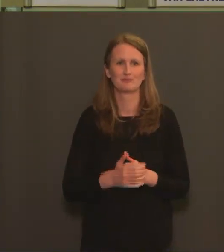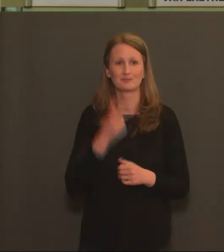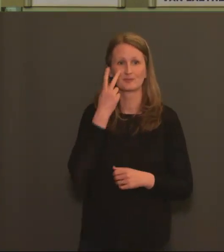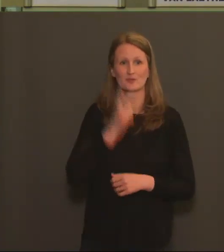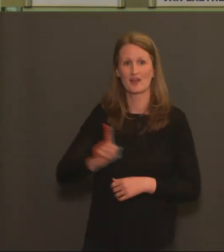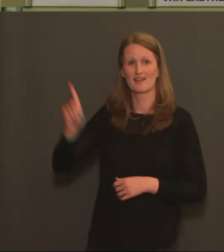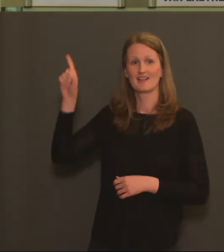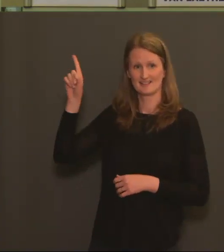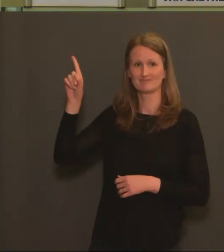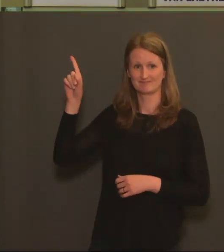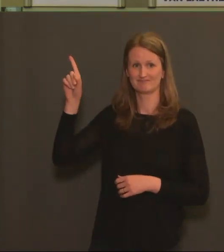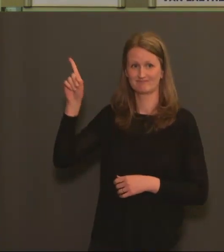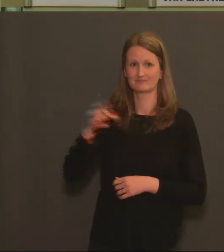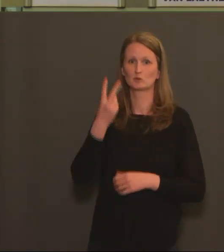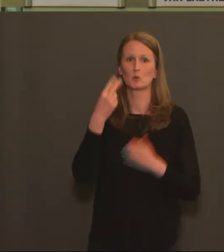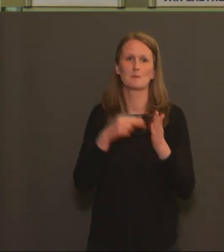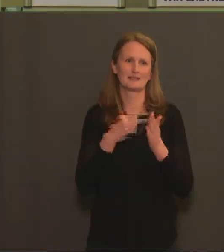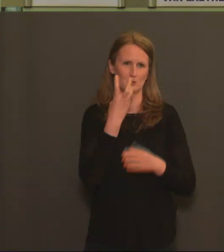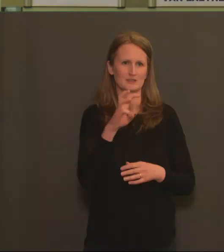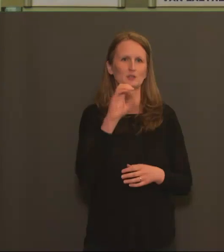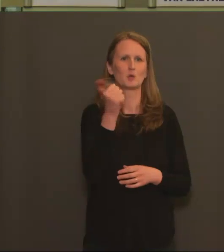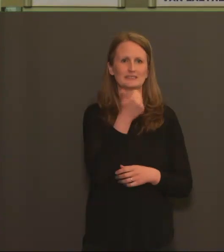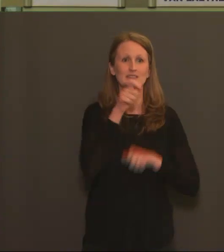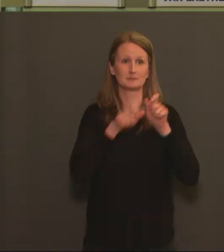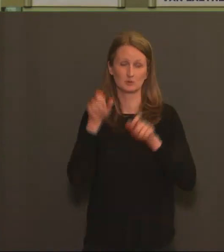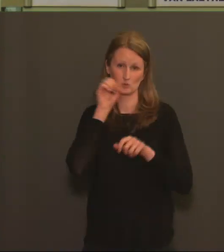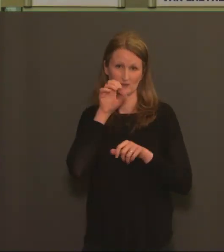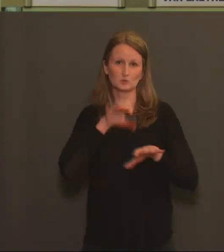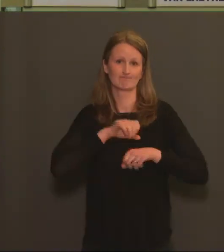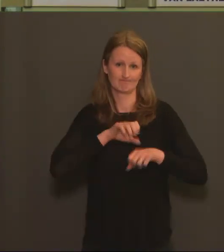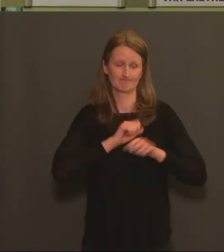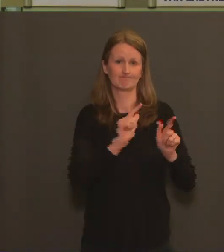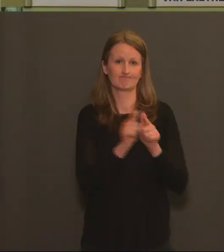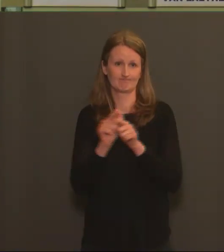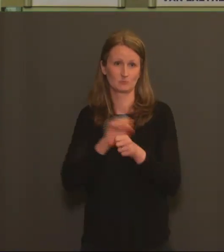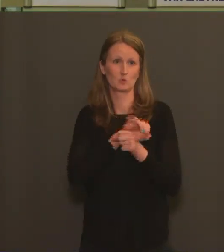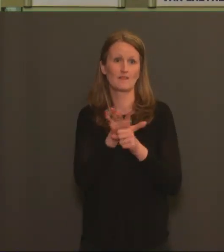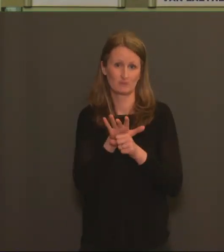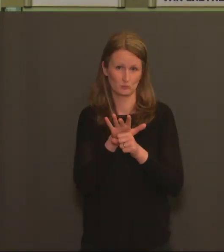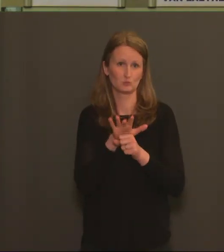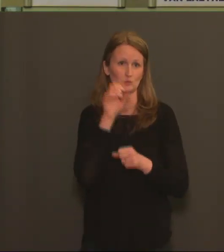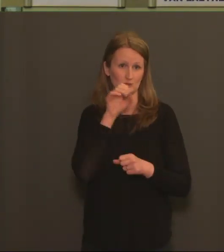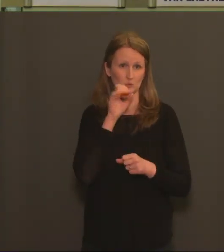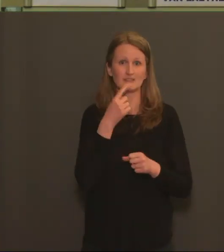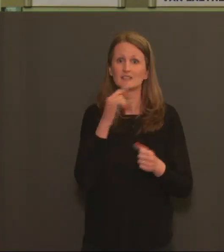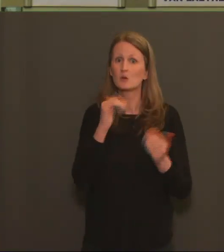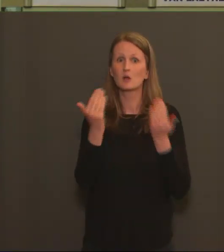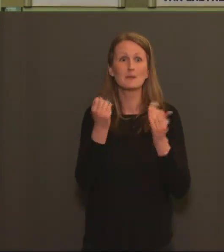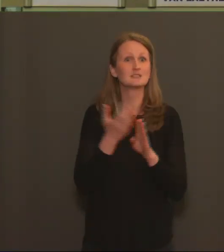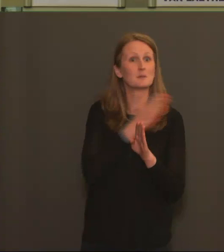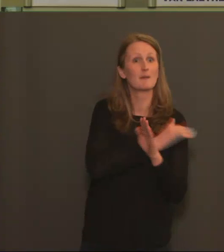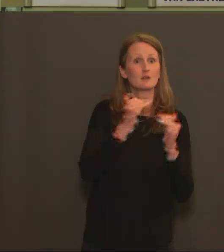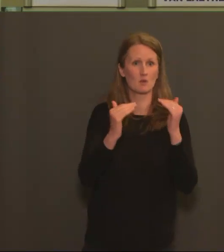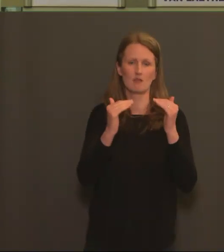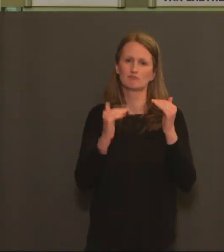2336 nouvelles infections. C'est une diminution, faible, mais une diminution de 3% par rapport à la semaine précédente.